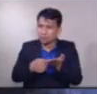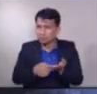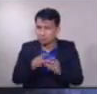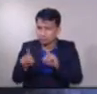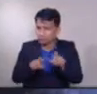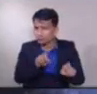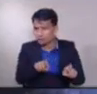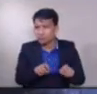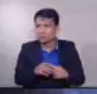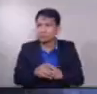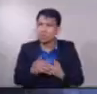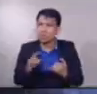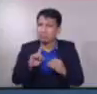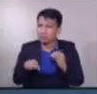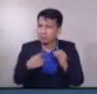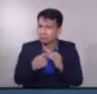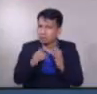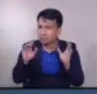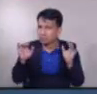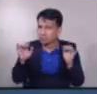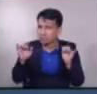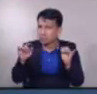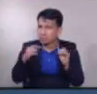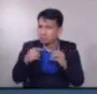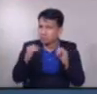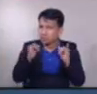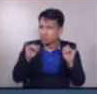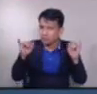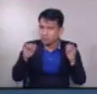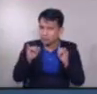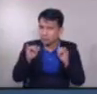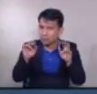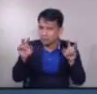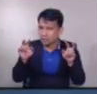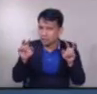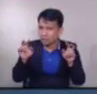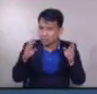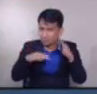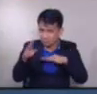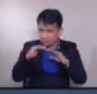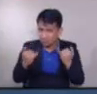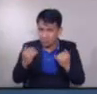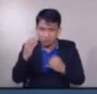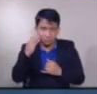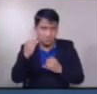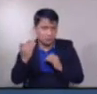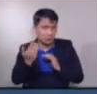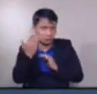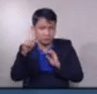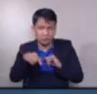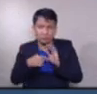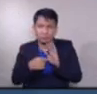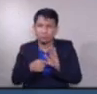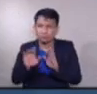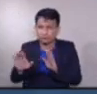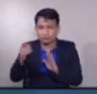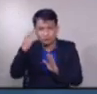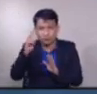tatanungin ko po kayo tungkol sa mga kontrobersyal na issue na kinakaharap natin ngayon, no? At para po sa